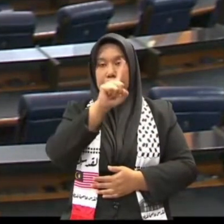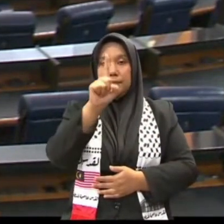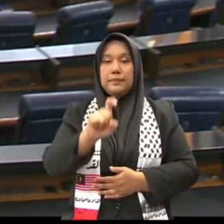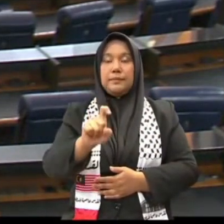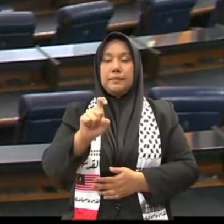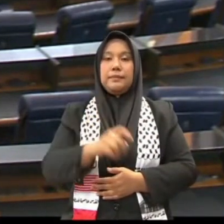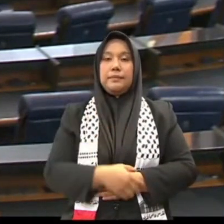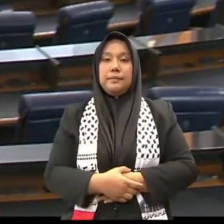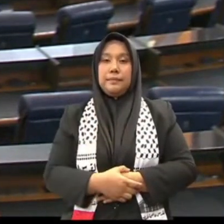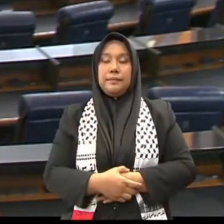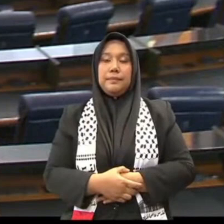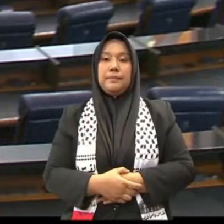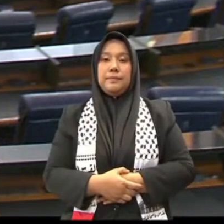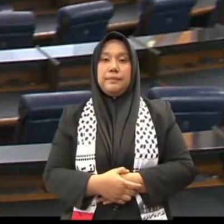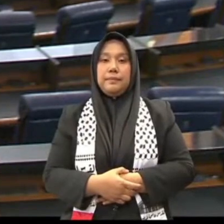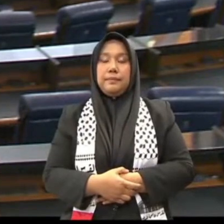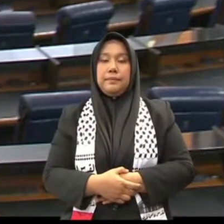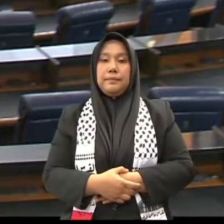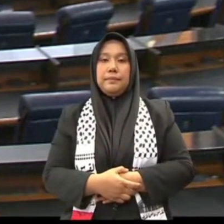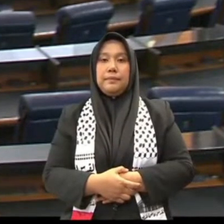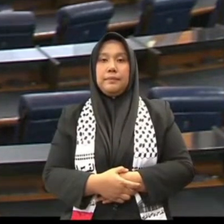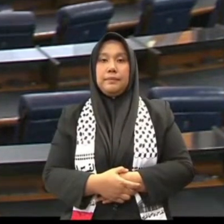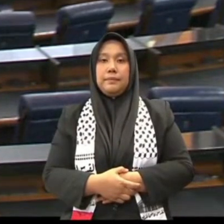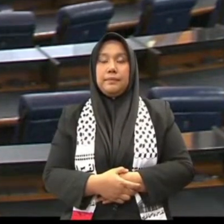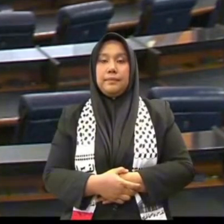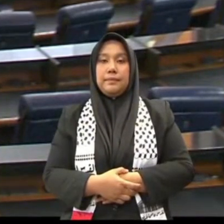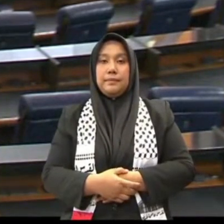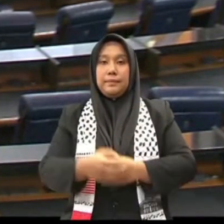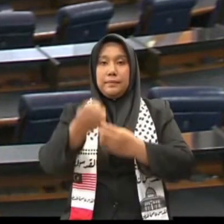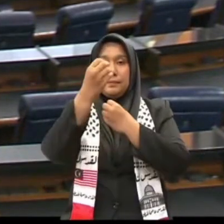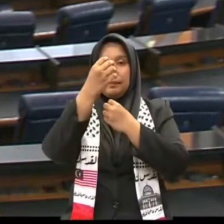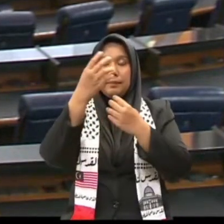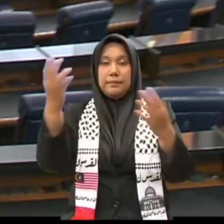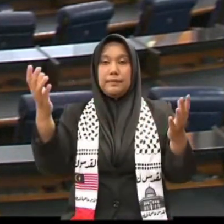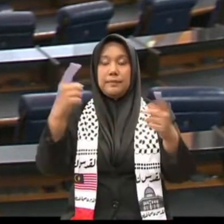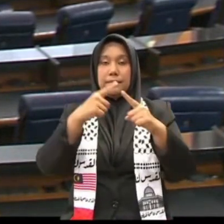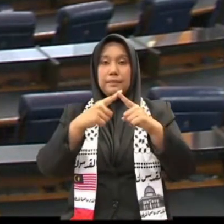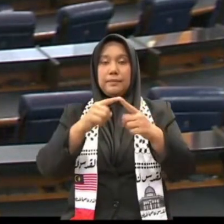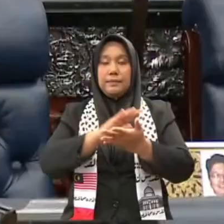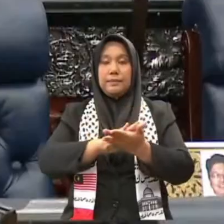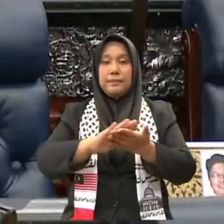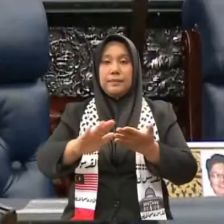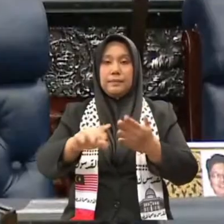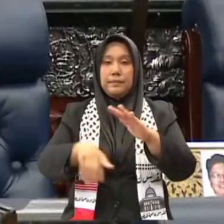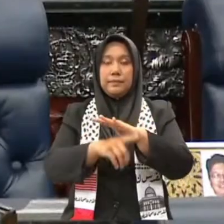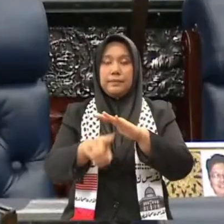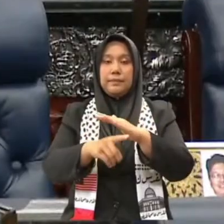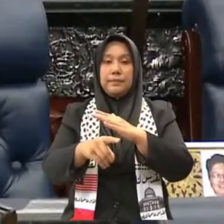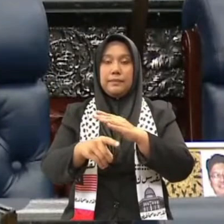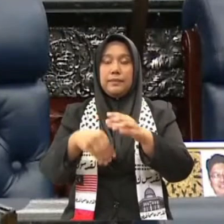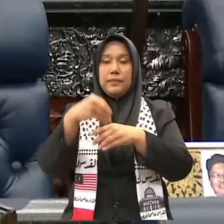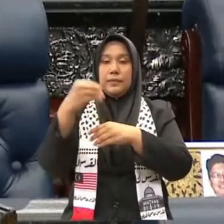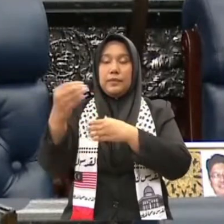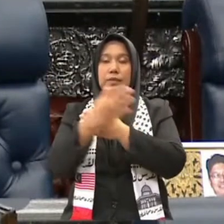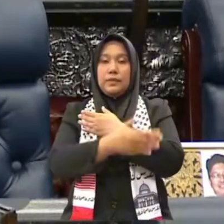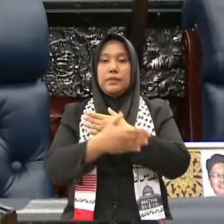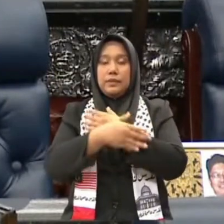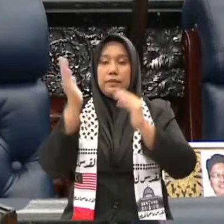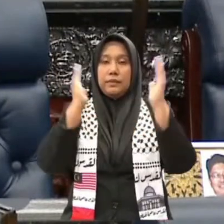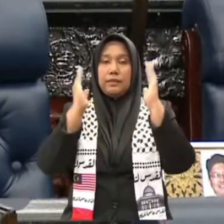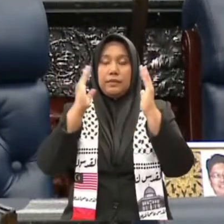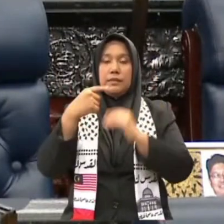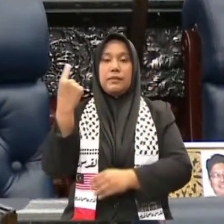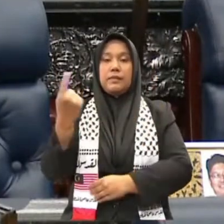dikemukakan. Untuk makluman Dewan Yang Mulia ini, dasar luar negara Malaysia